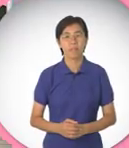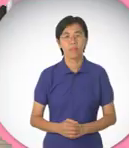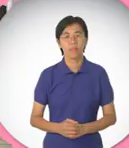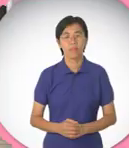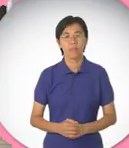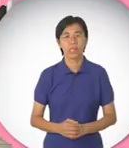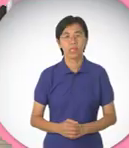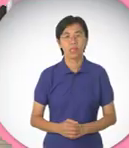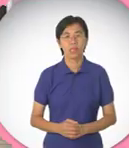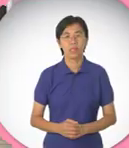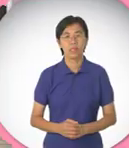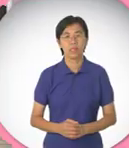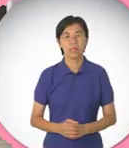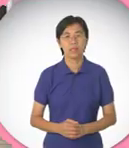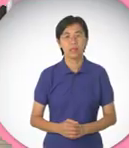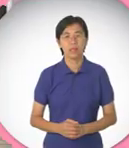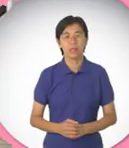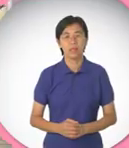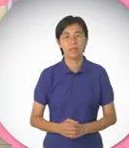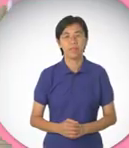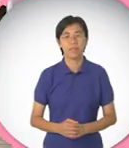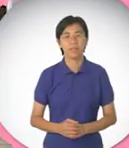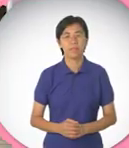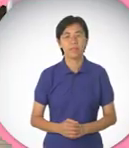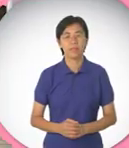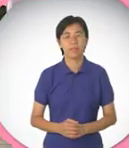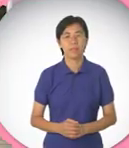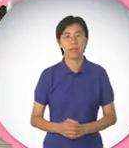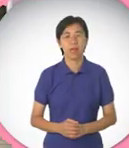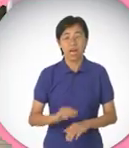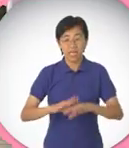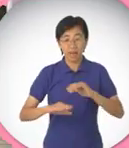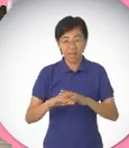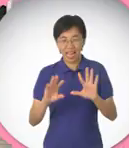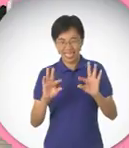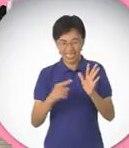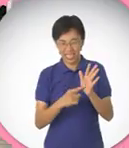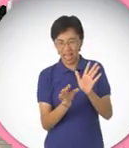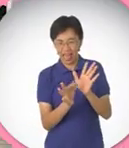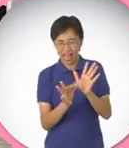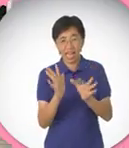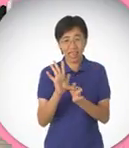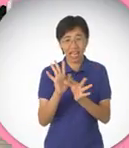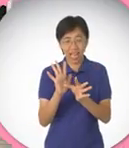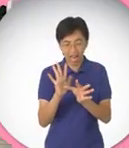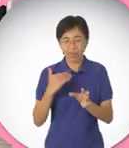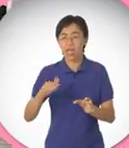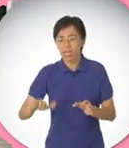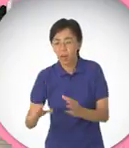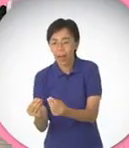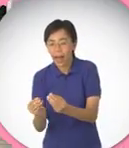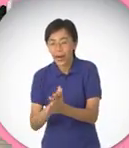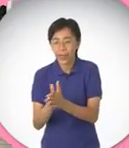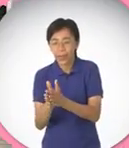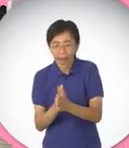ไม่เรียบเลย ถ้าสมมติว่ามือเราแฉะเนี่ยนะคะมือเราไม่โดนแป้งเนี่ยมันก็จะเป็นแบบเหนอะๆอย่างเงี้ยนะคะมันก็จะดูเหมือน